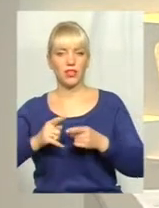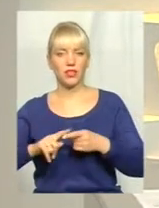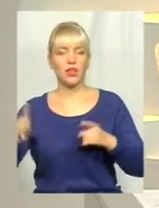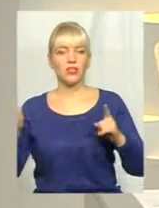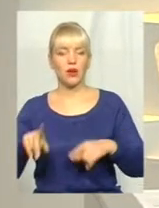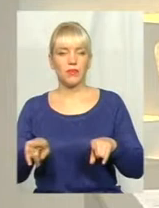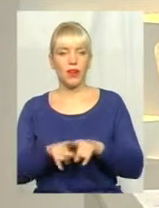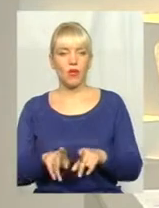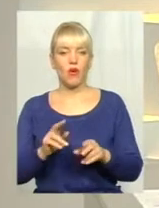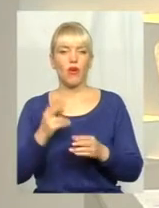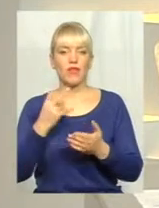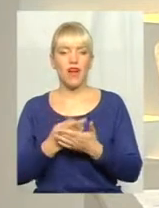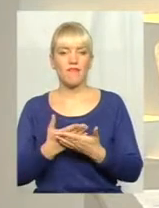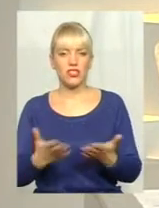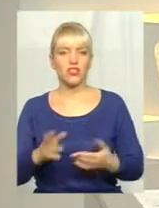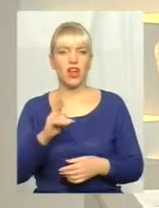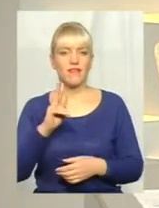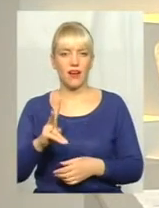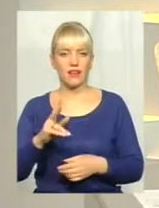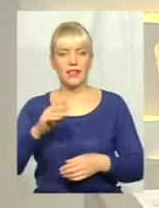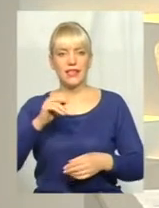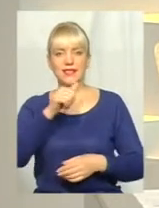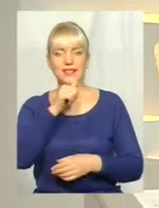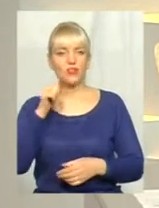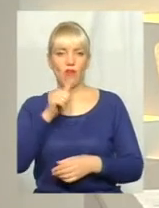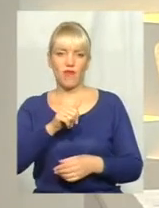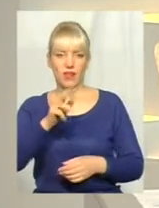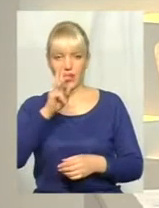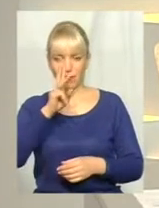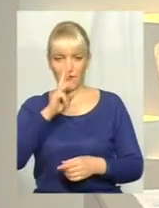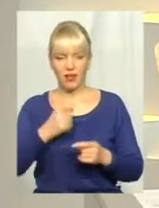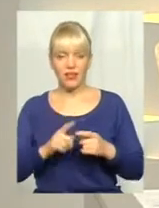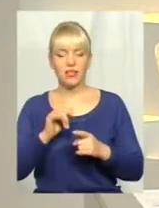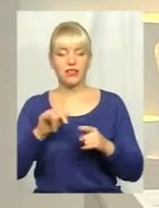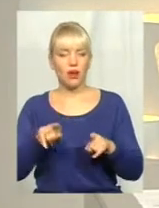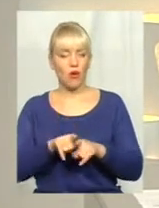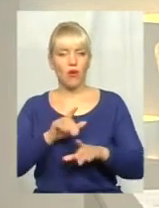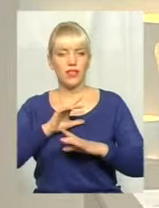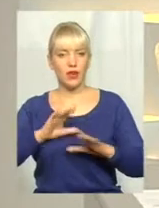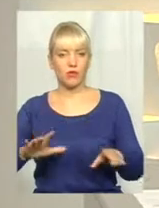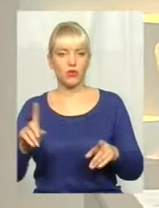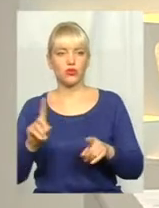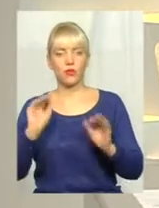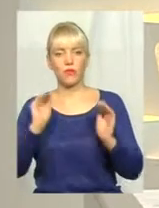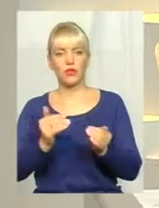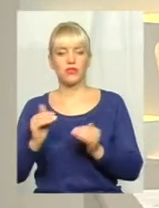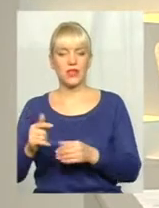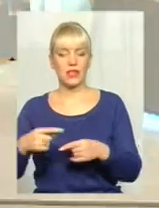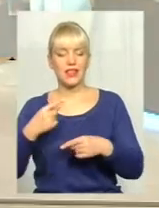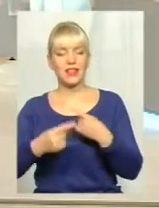явища, як тіньова зарплата, в нашому краї не було, або ж мінімізувати ті негативні наслідки